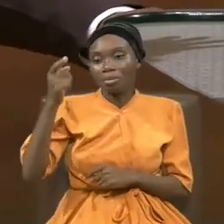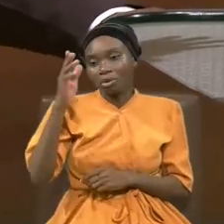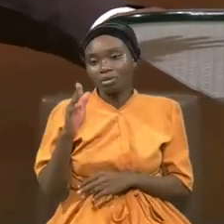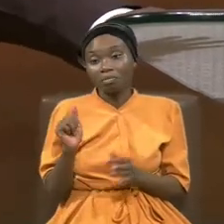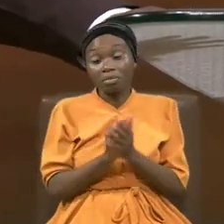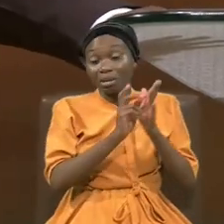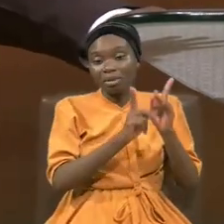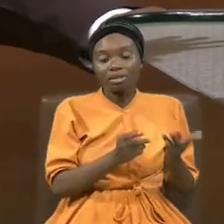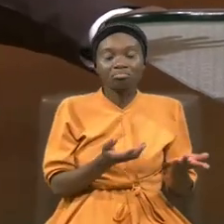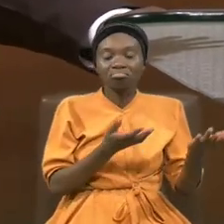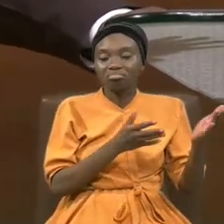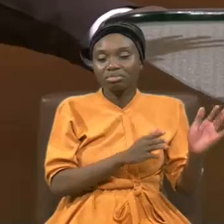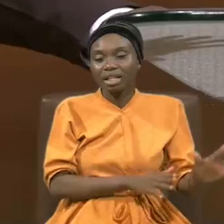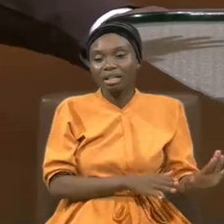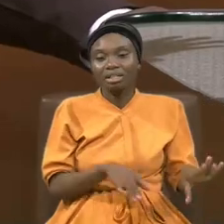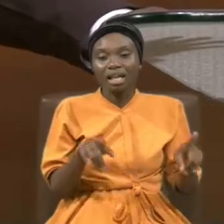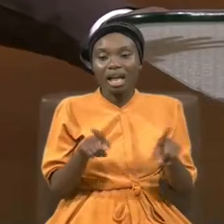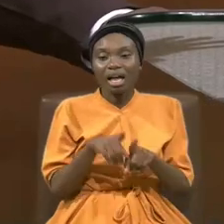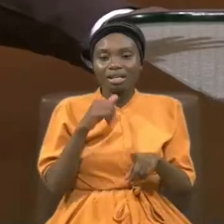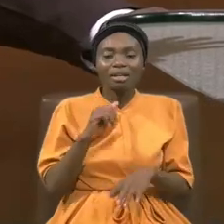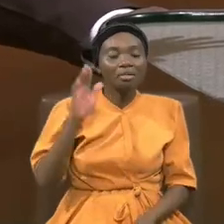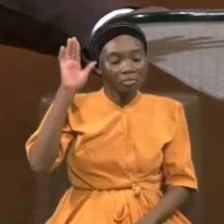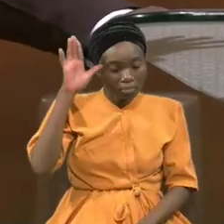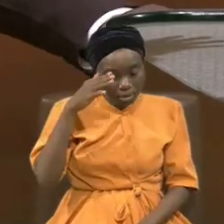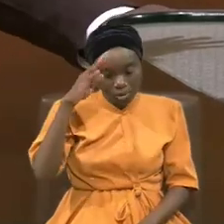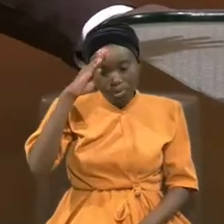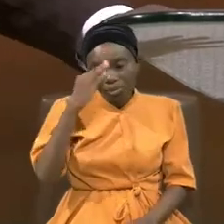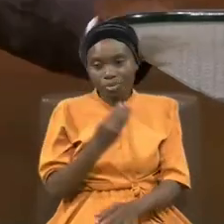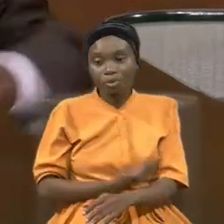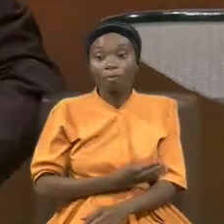sa beauté n'a pas corrompu Dieu